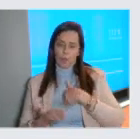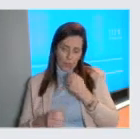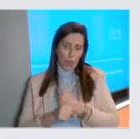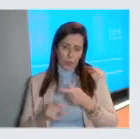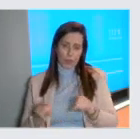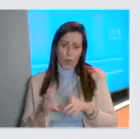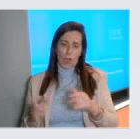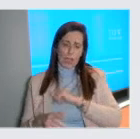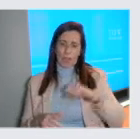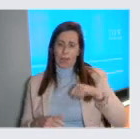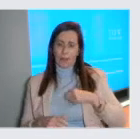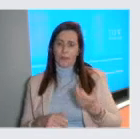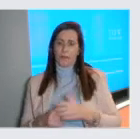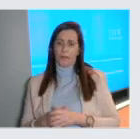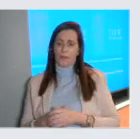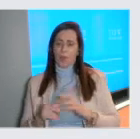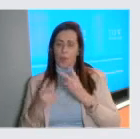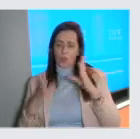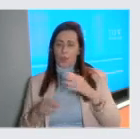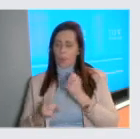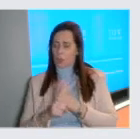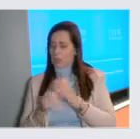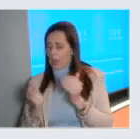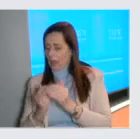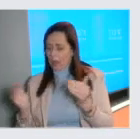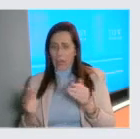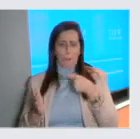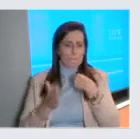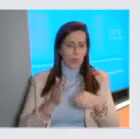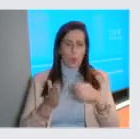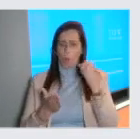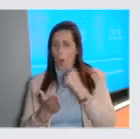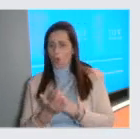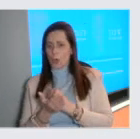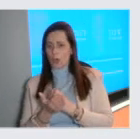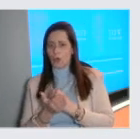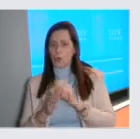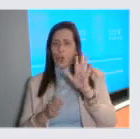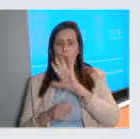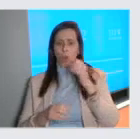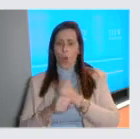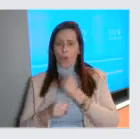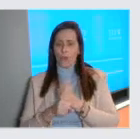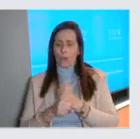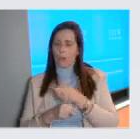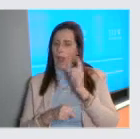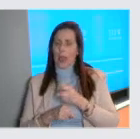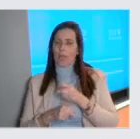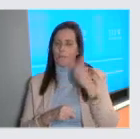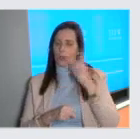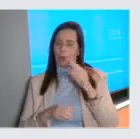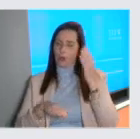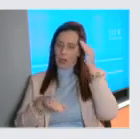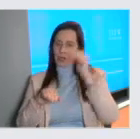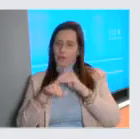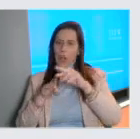מתנהג כעצמאי בישראל. לא משנה אם אתה עוסק זעיר, פטור, מורשה, כל עוסק בישראל חייב כמובן